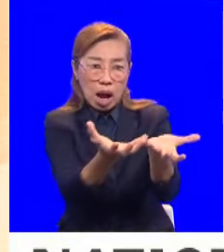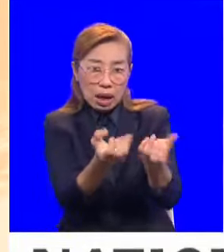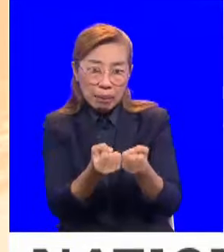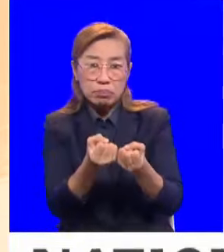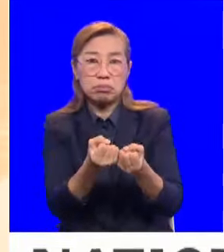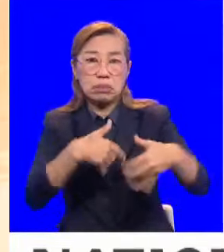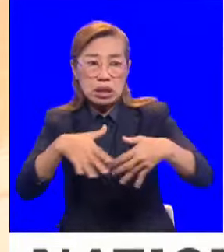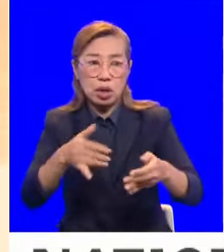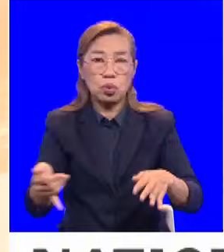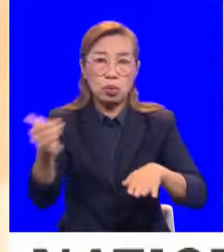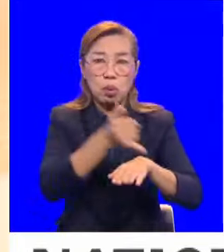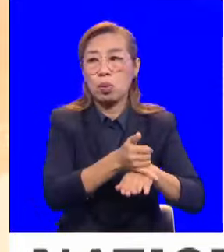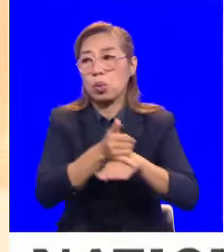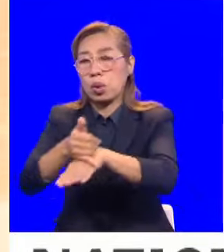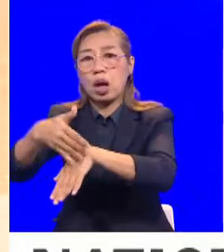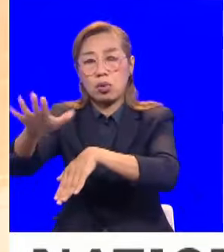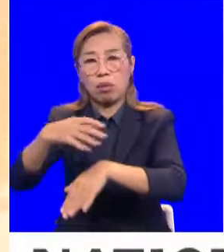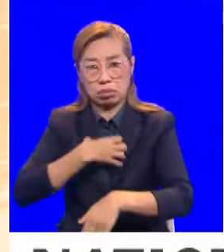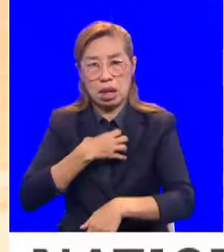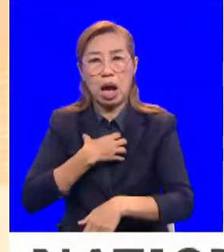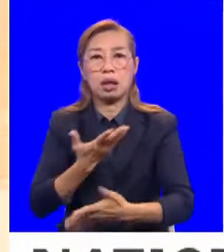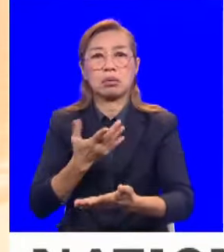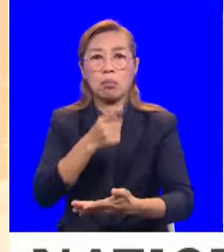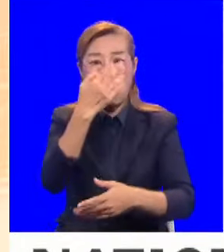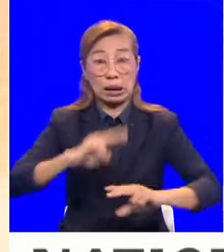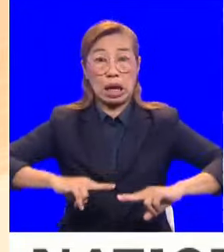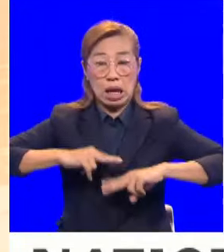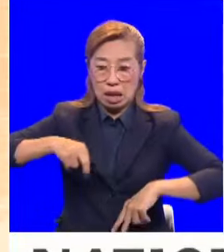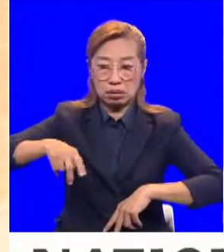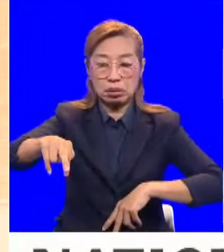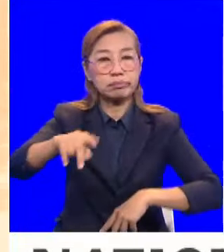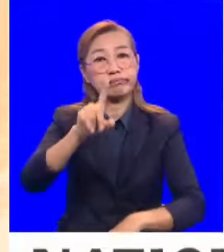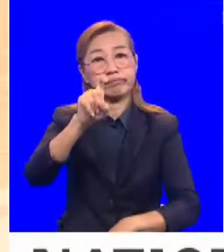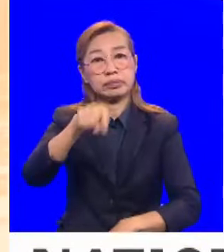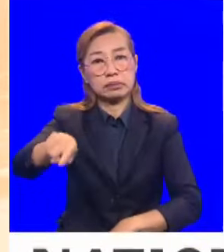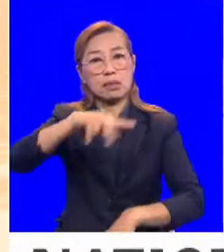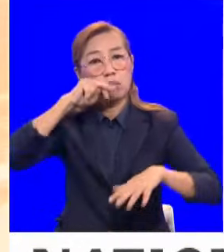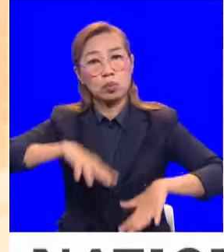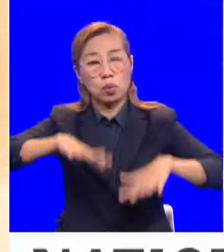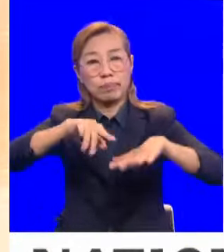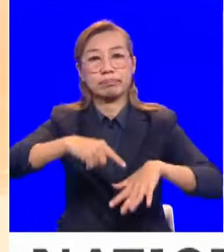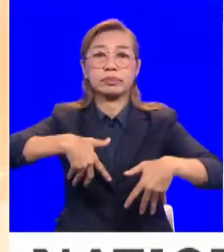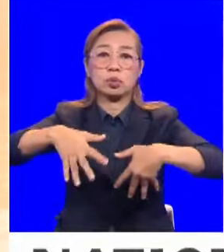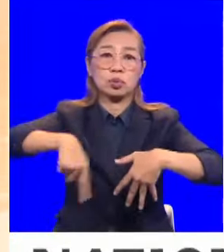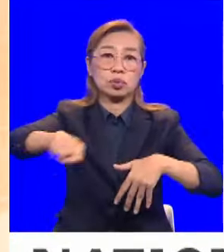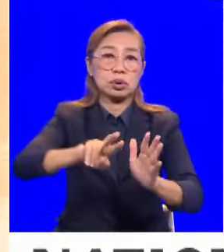พื้นที่นี้ออกไปบริเวณด้านนอกเนื่องจากว่าเขาไม่สามารถที่จะเดินออกไปได้ตามปกติค่ะอันนี้เป็นอีกหนึ่งพื้นที่นะคะในพื้นที่ของอำเภอเมืองจังหวัดเชียงรายค่ะ